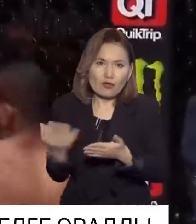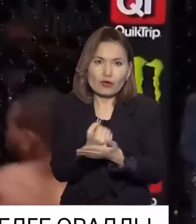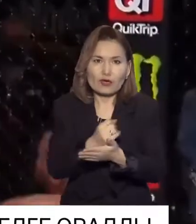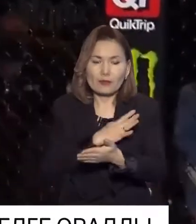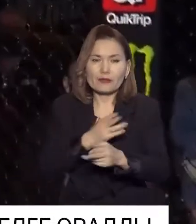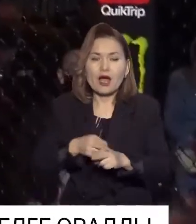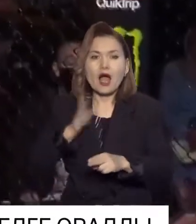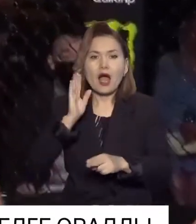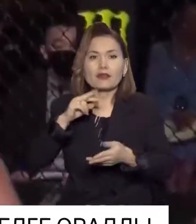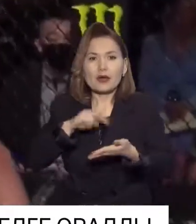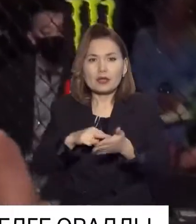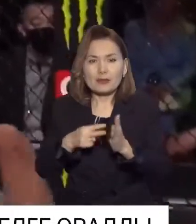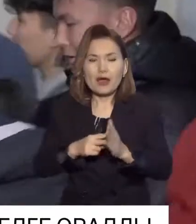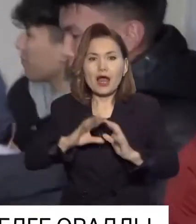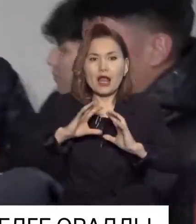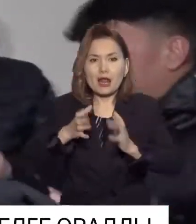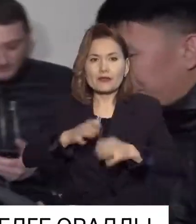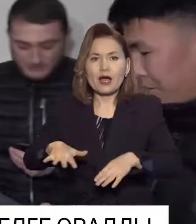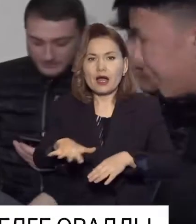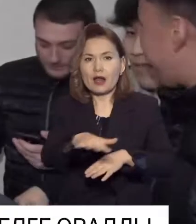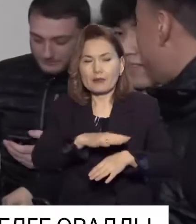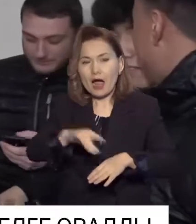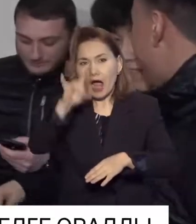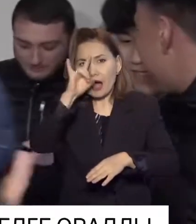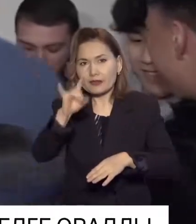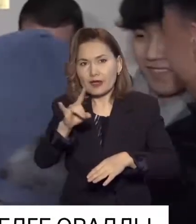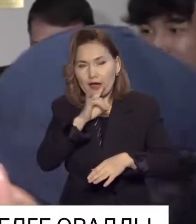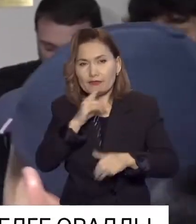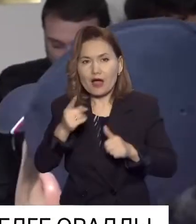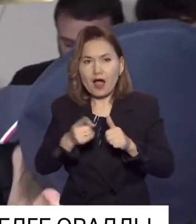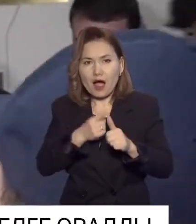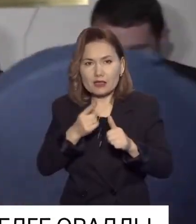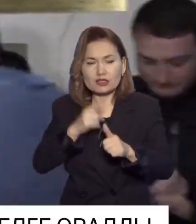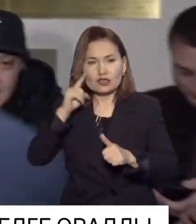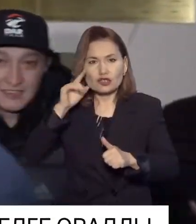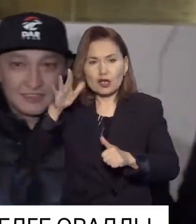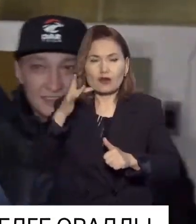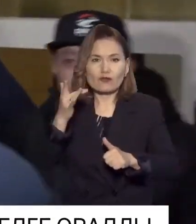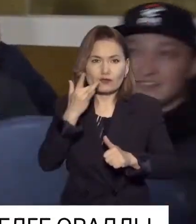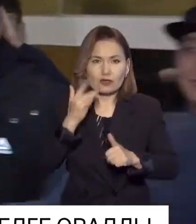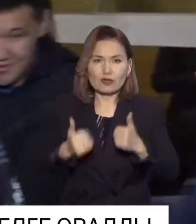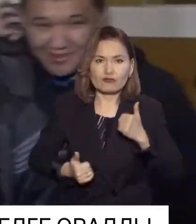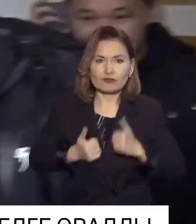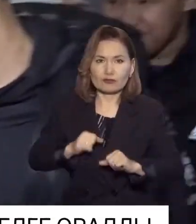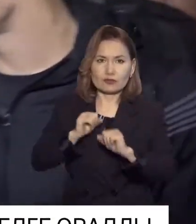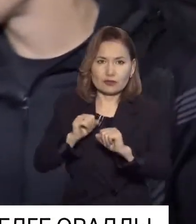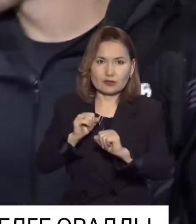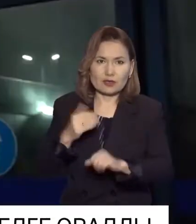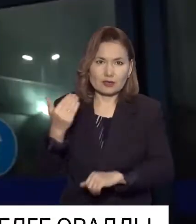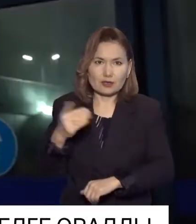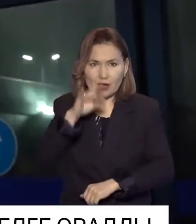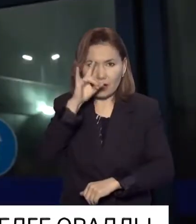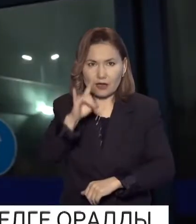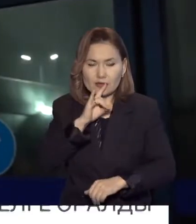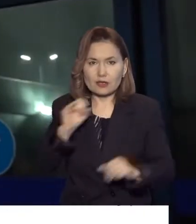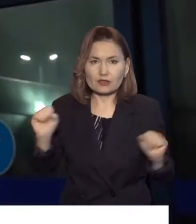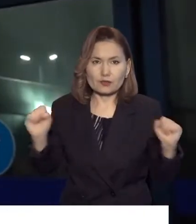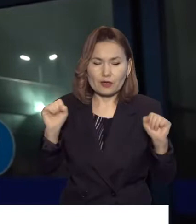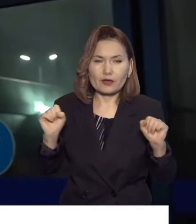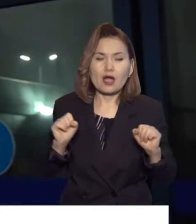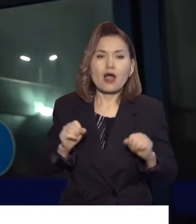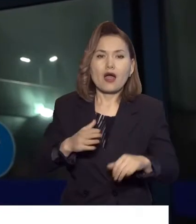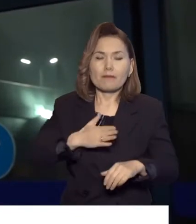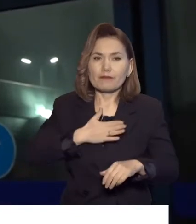орнатты. Алдағы мақсатым әлемдік ареналарда Қазақстанның атын асқақтату дейді өзі. Сезім бәрі керемет.